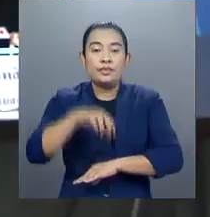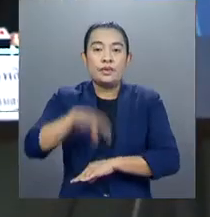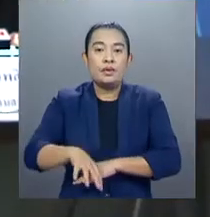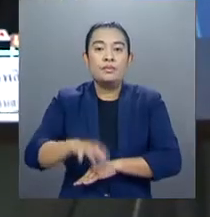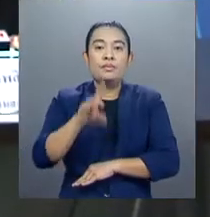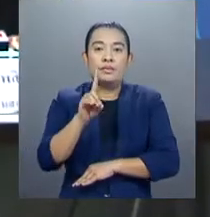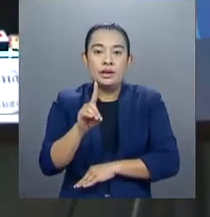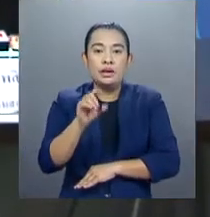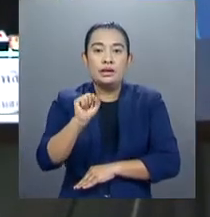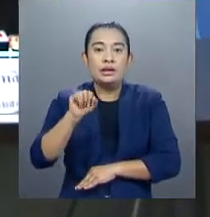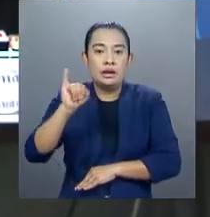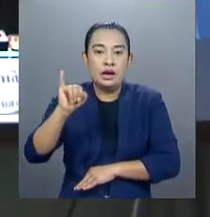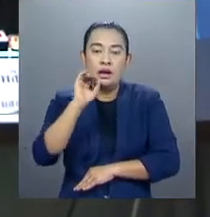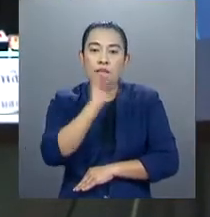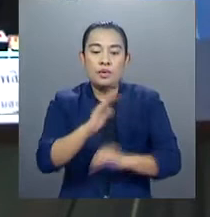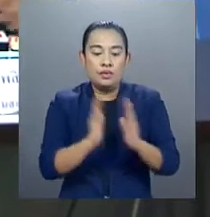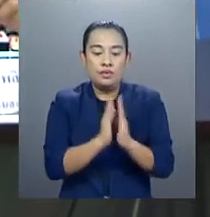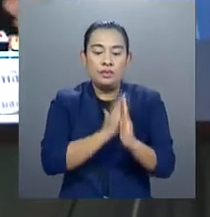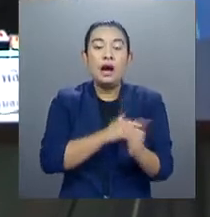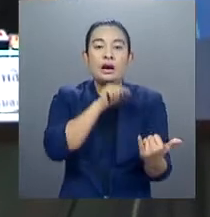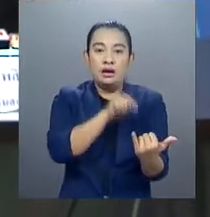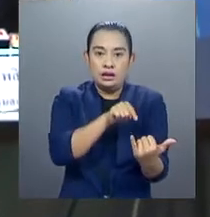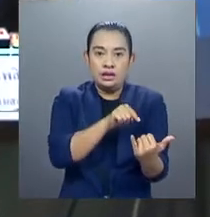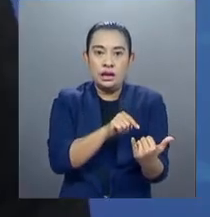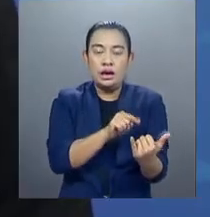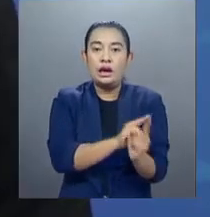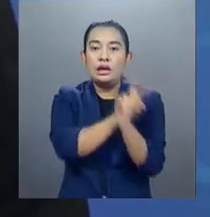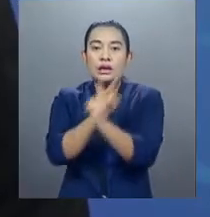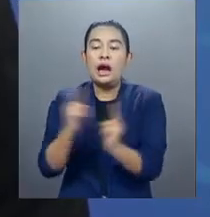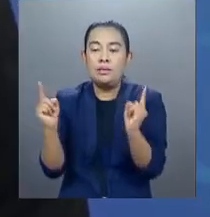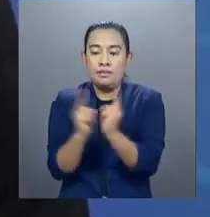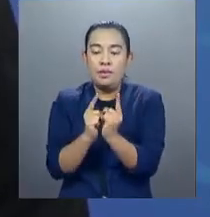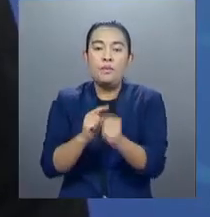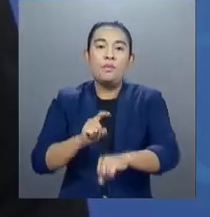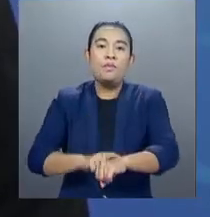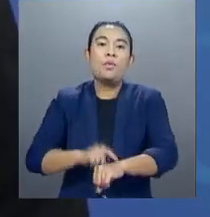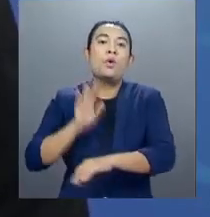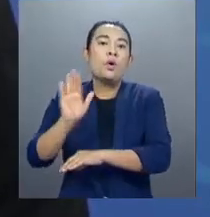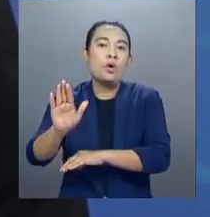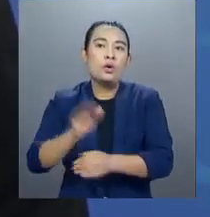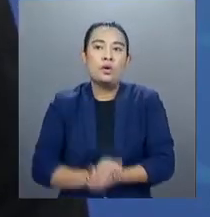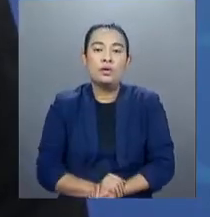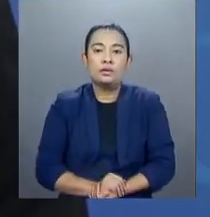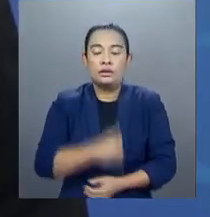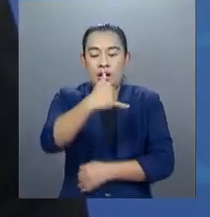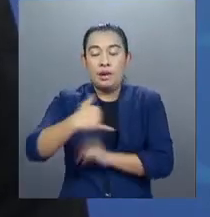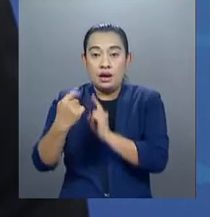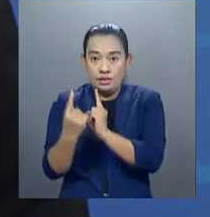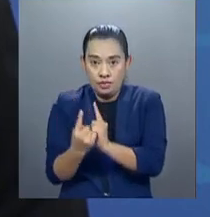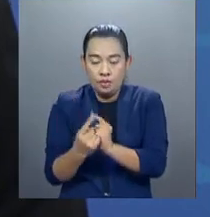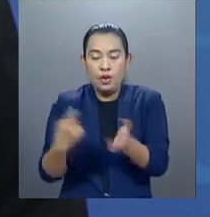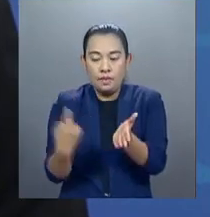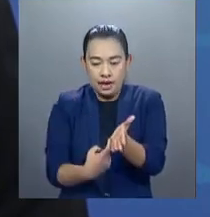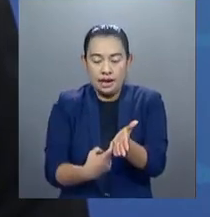คะว่าขอให้พระธัมมชโยเข้ามอบตัวตามนัดพร้อมระบุว่าหากมามอบตัวก็จะอนุญาตให้ประกันตัว